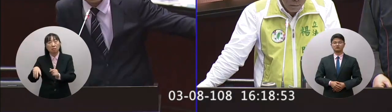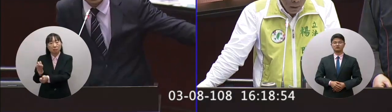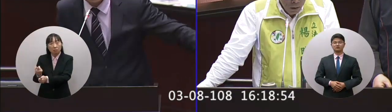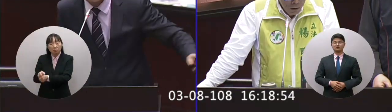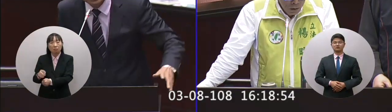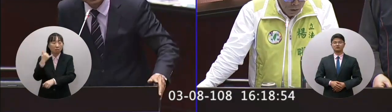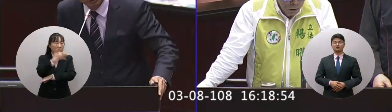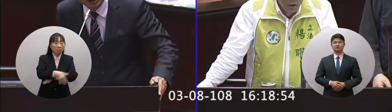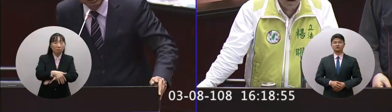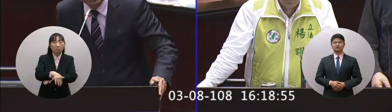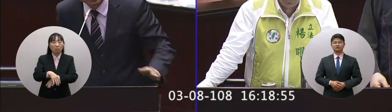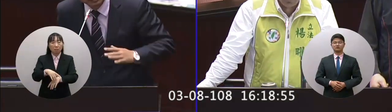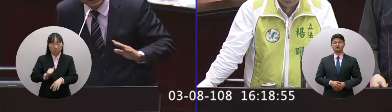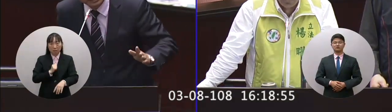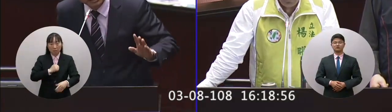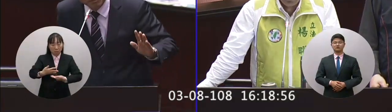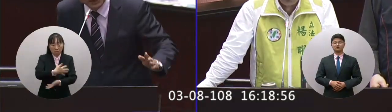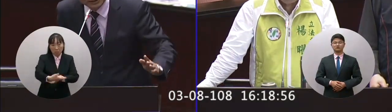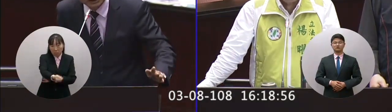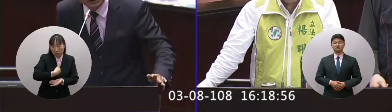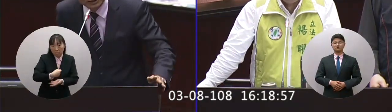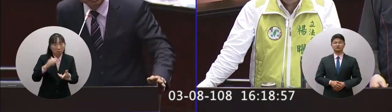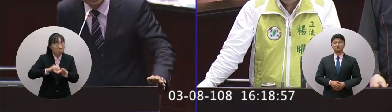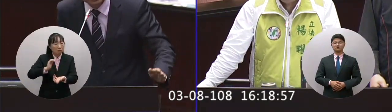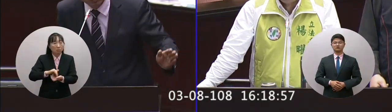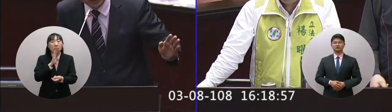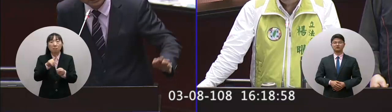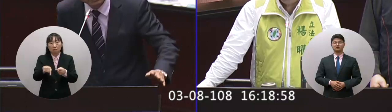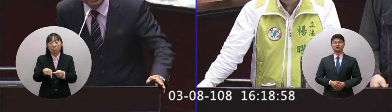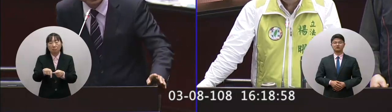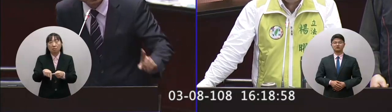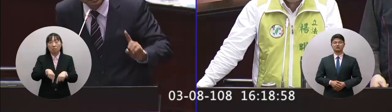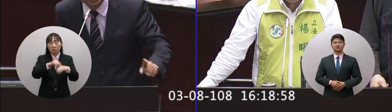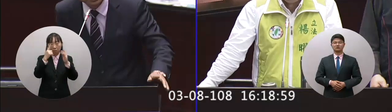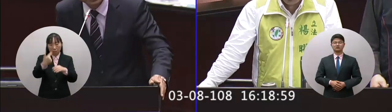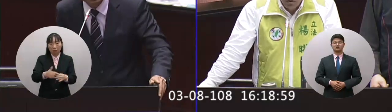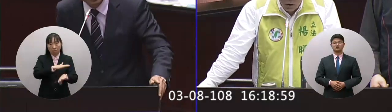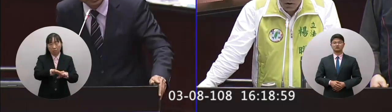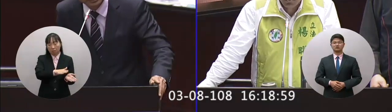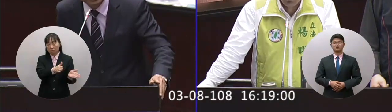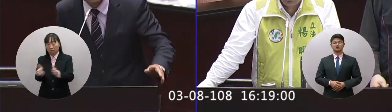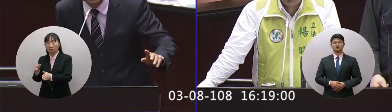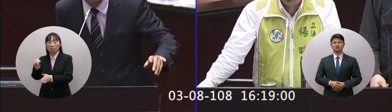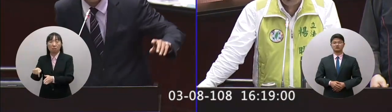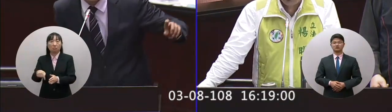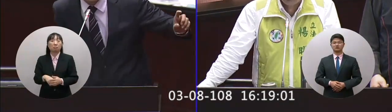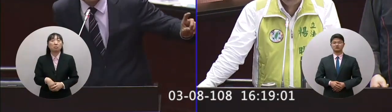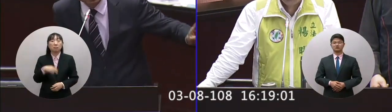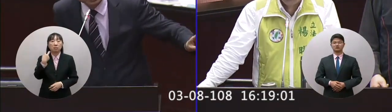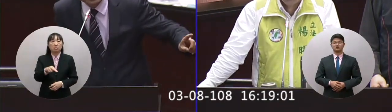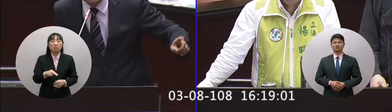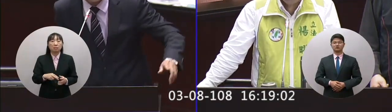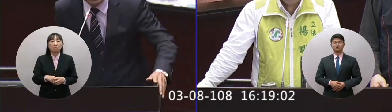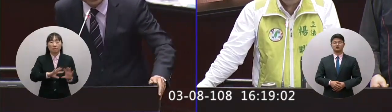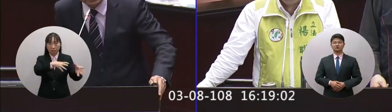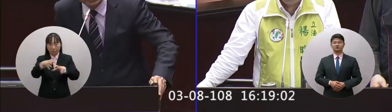不是海洋上的捕捞，所以我们已经有把整个资源是往这个方向调整。我想第一个说明，第二个是因为